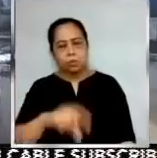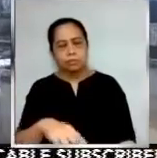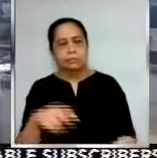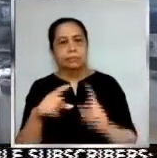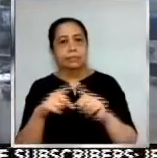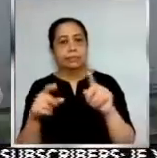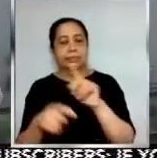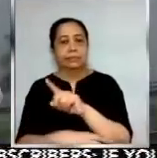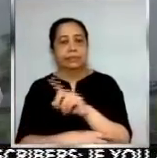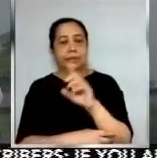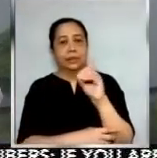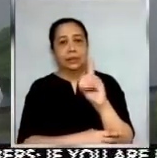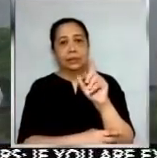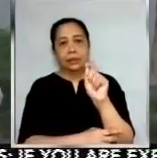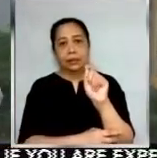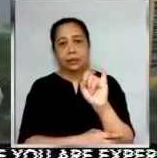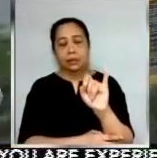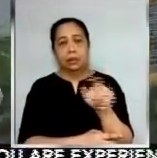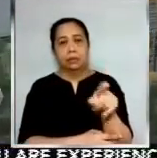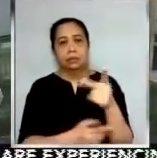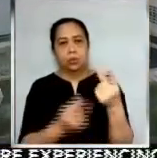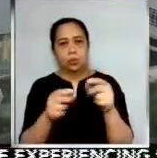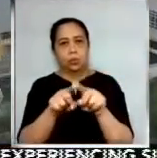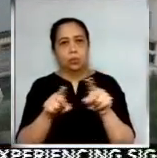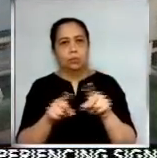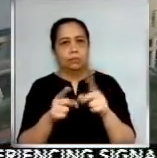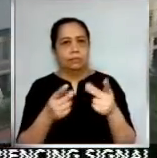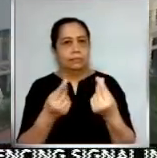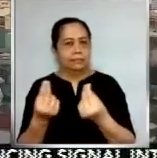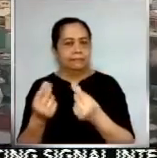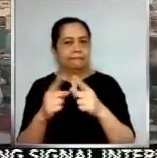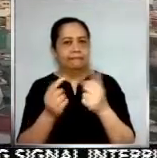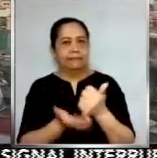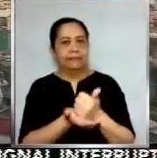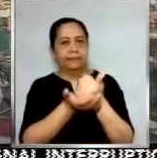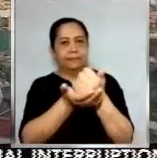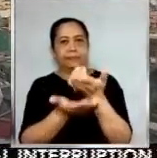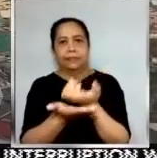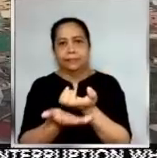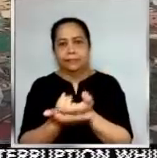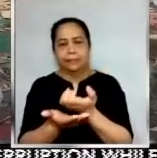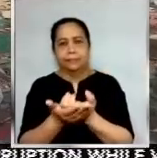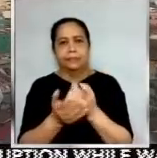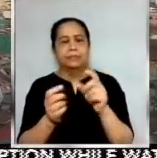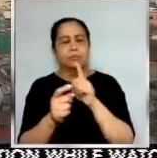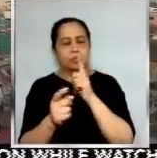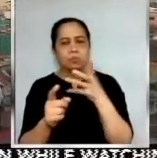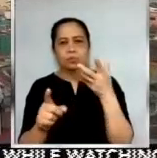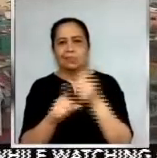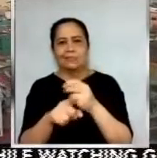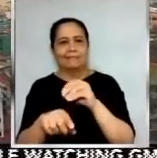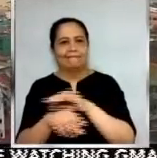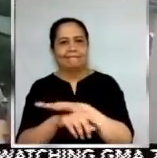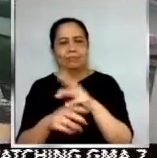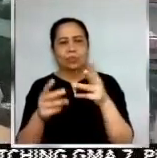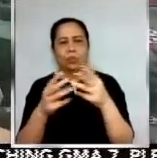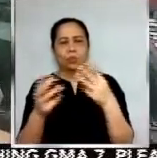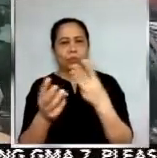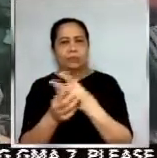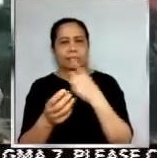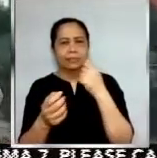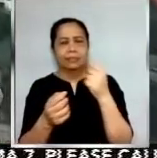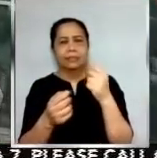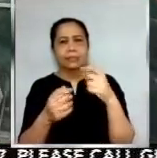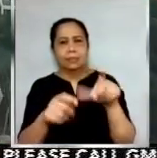Trade and Industry gagawa raw ng mga hakbang para makatulong sa ekonomiya na lubhang apektado ng matagalang community quarantine.